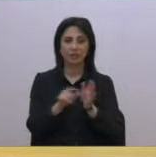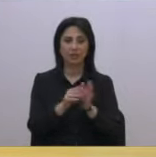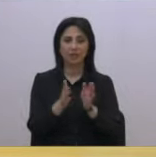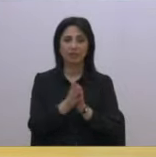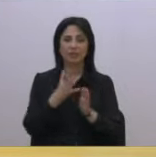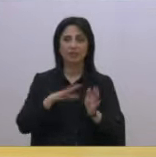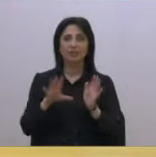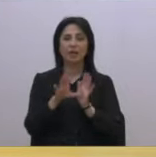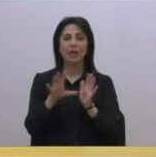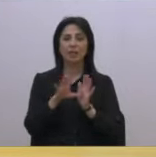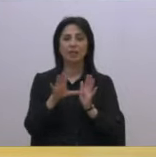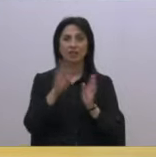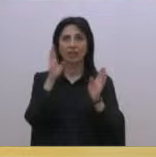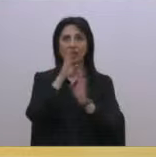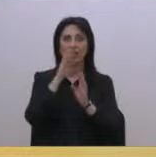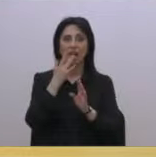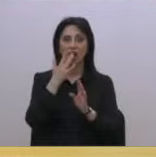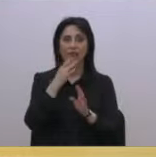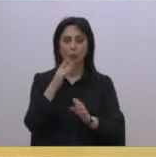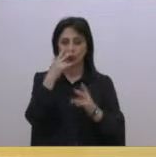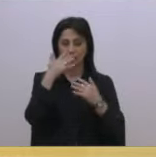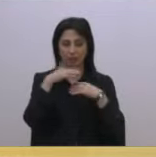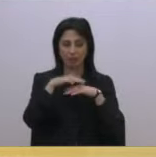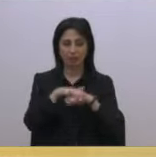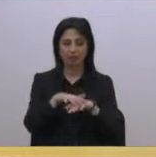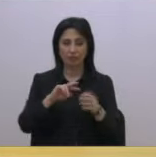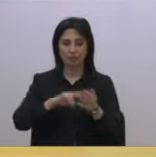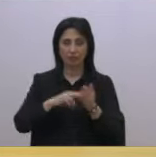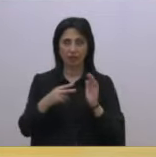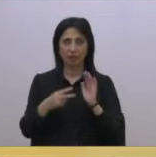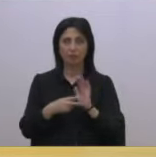საქართველოს ენერგეტიკისა და კლიმატის ეროვნული ინტეგრირებული გეგმა